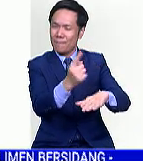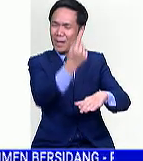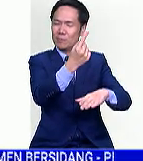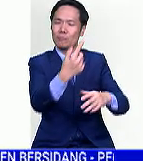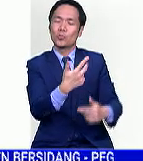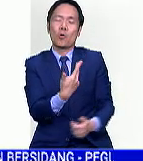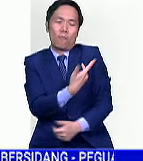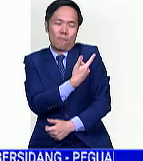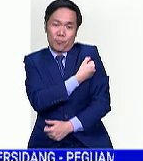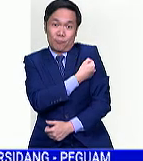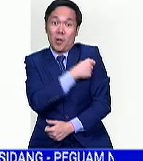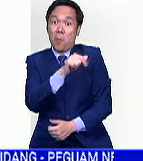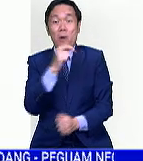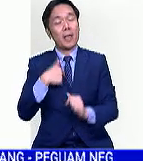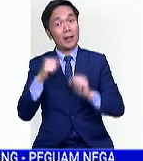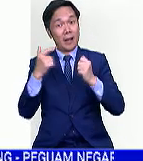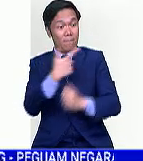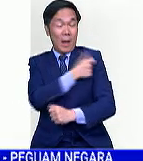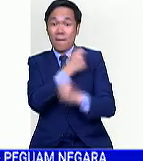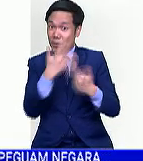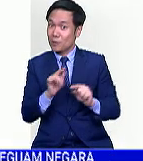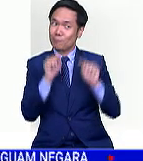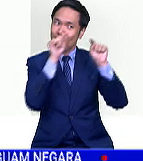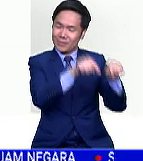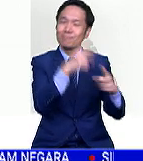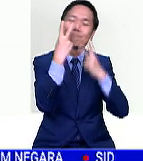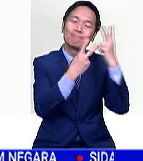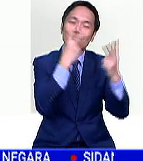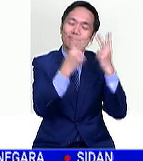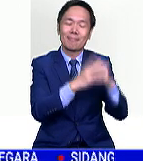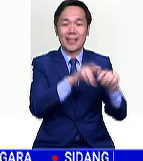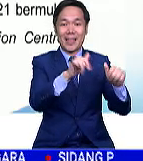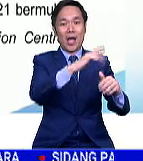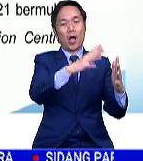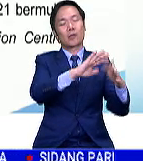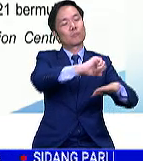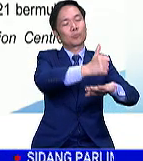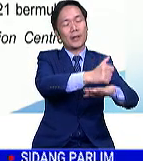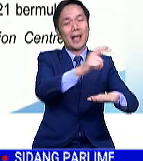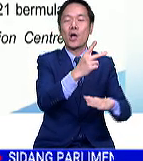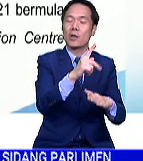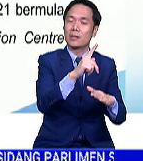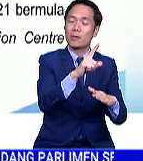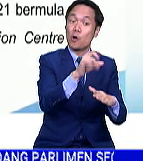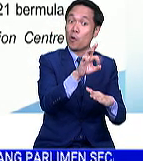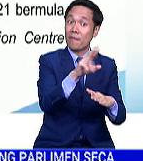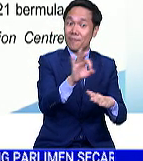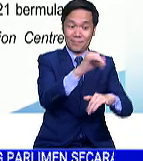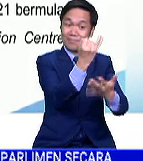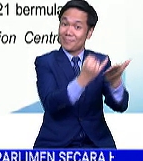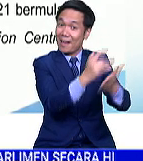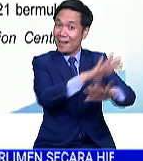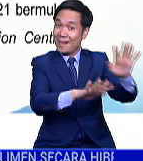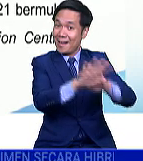program komik 19 free Destination buat permulaan Kompleks Craft Langkawi akan dijadikan TV awam tambahan